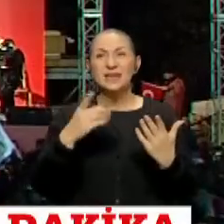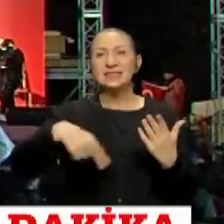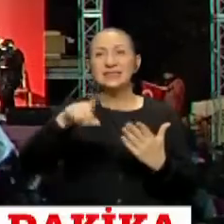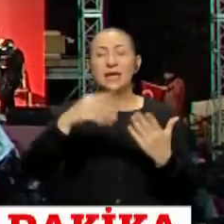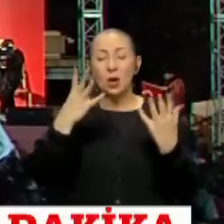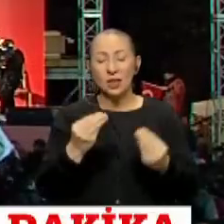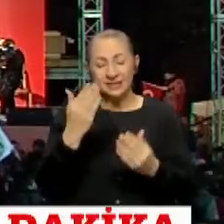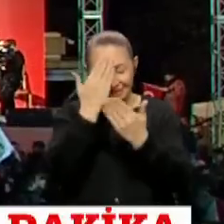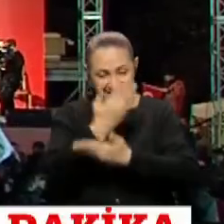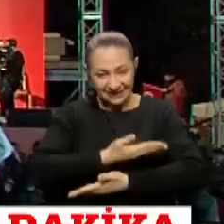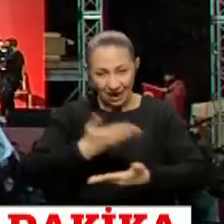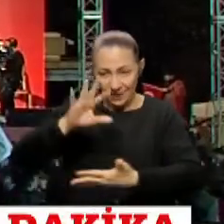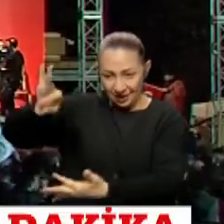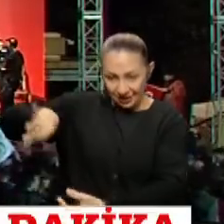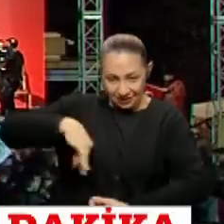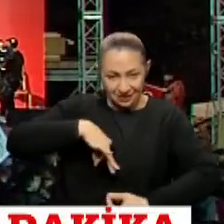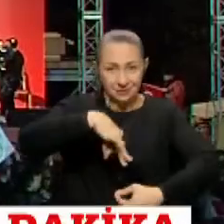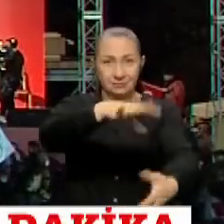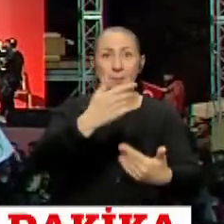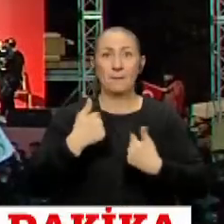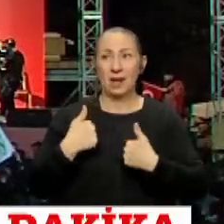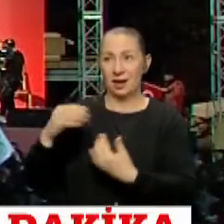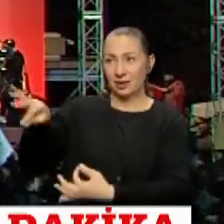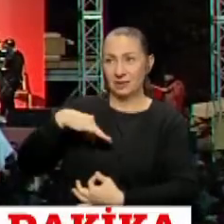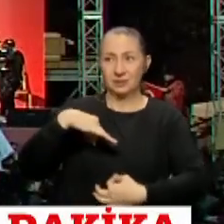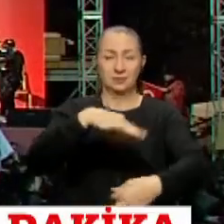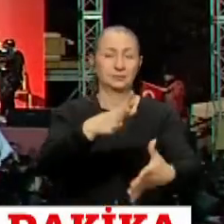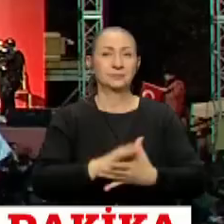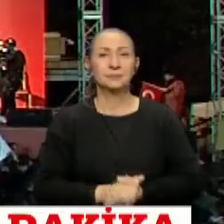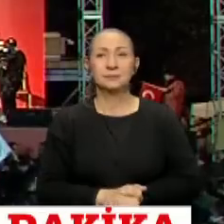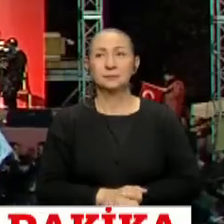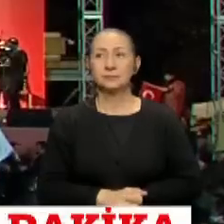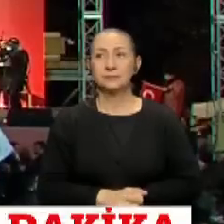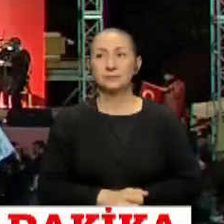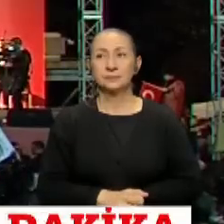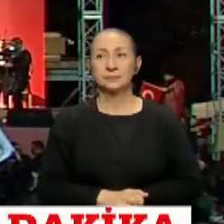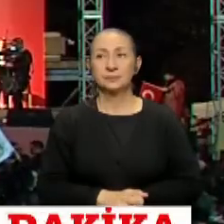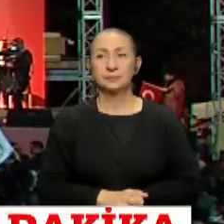size olan selamlarını benim vasıtamla gönderdiler.